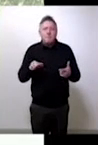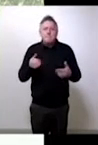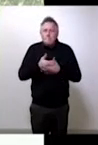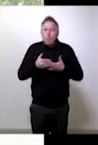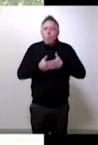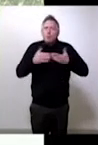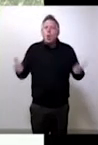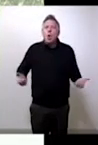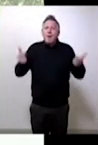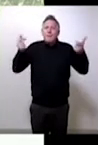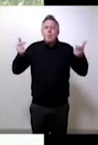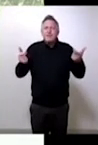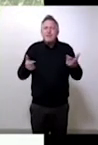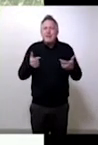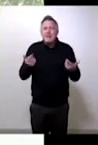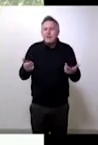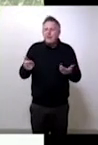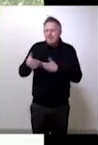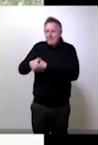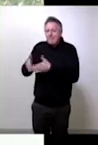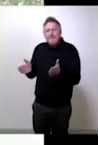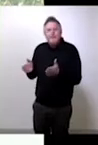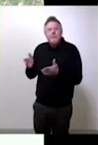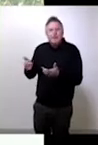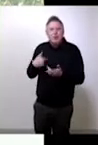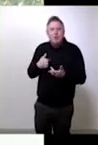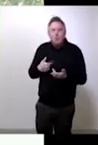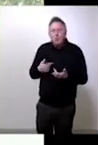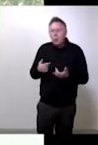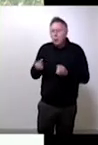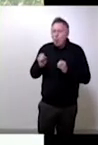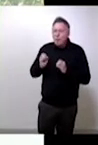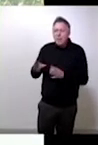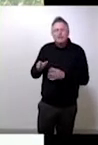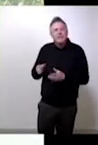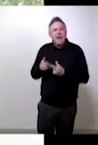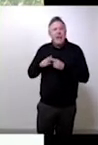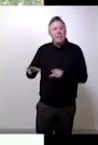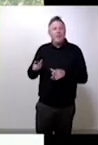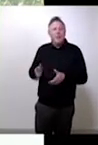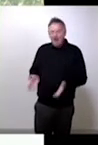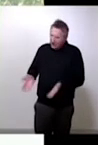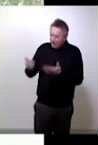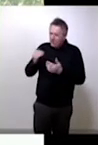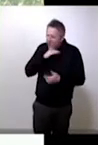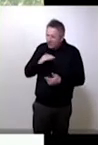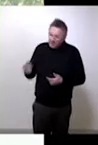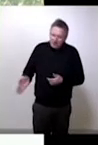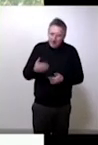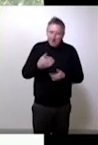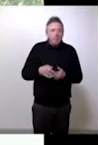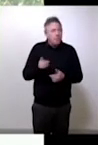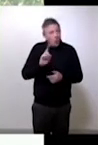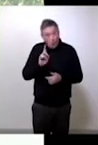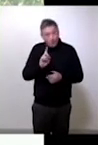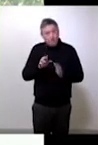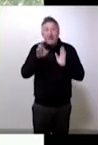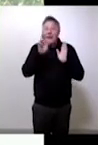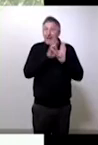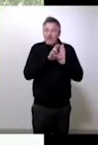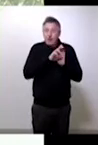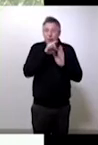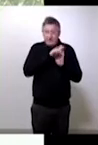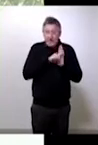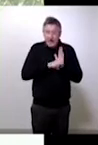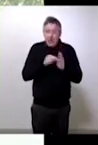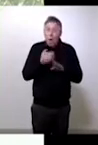était effectivement non pas de leur lâcher la bride, mais au contraire, avec le référentiel qui est positionné